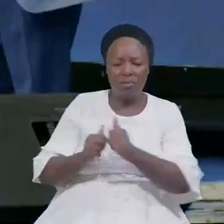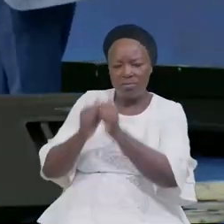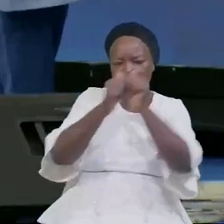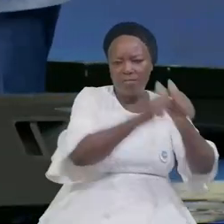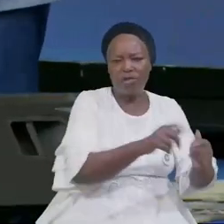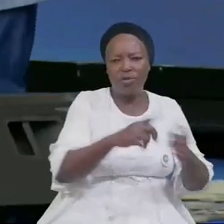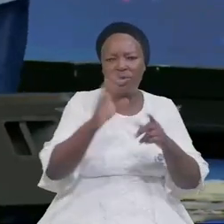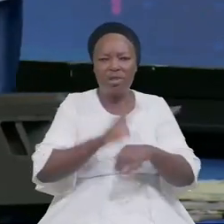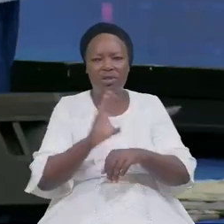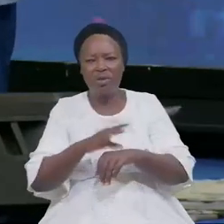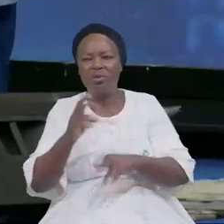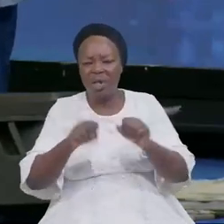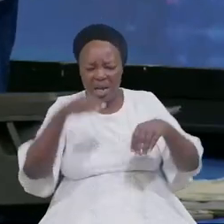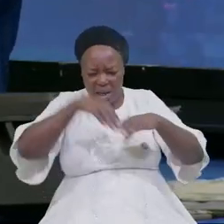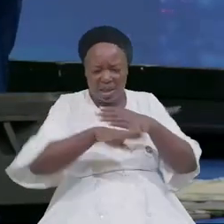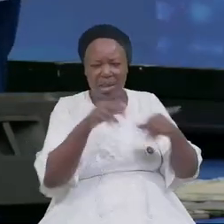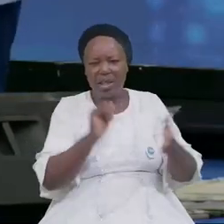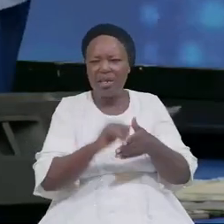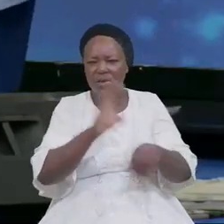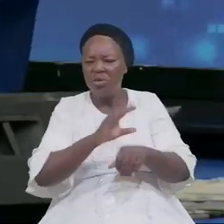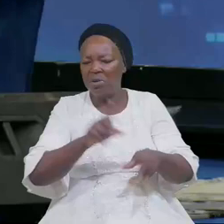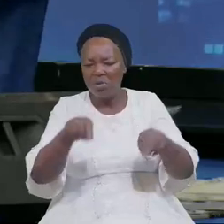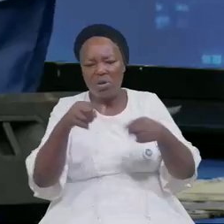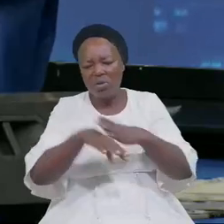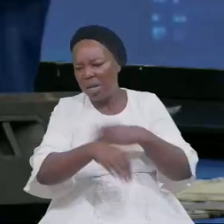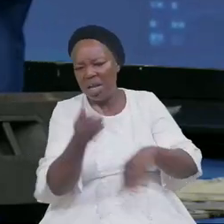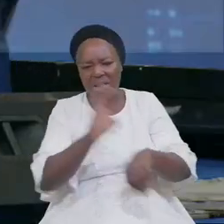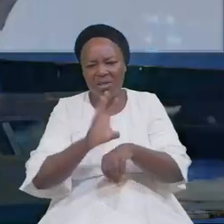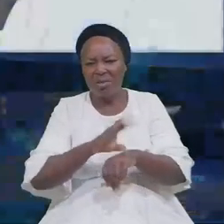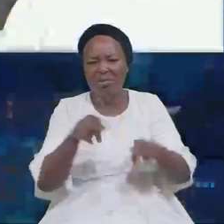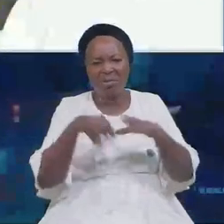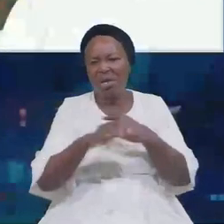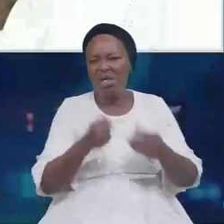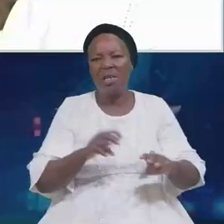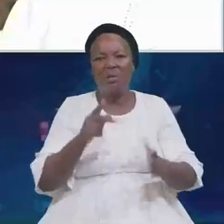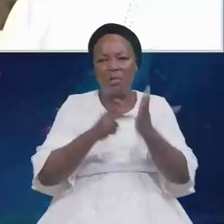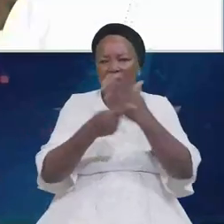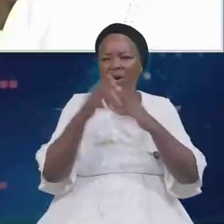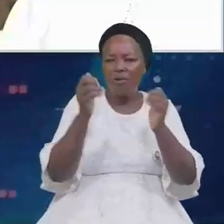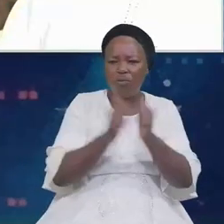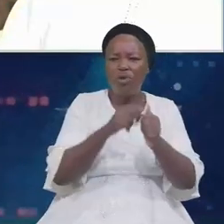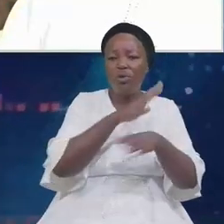peux entrer dans n'importe quelle église, aller à n'importe quelle croisade avec,